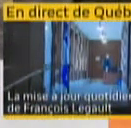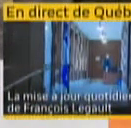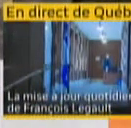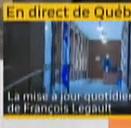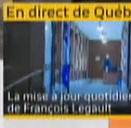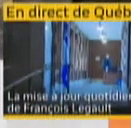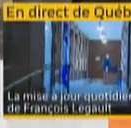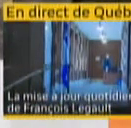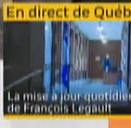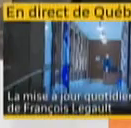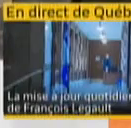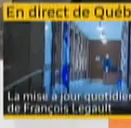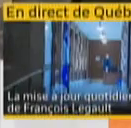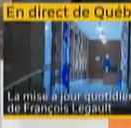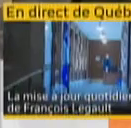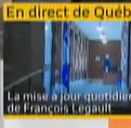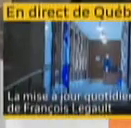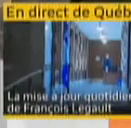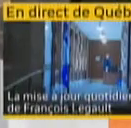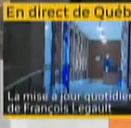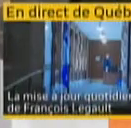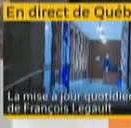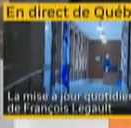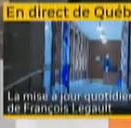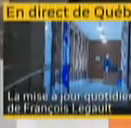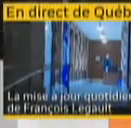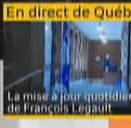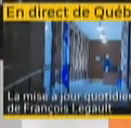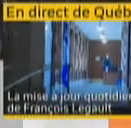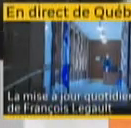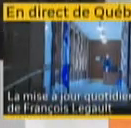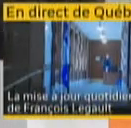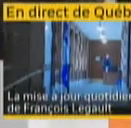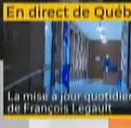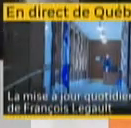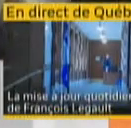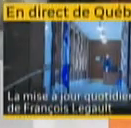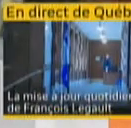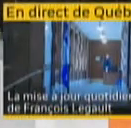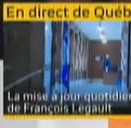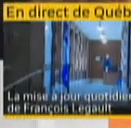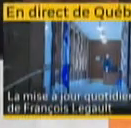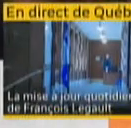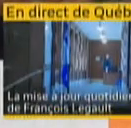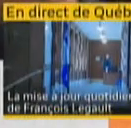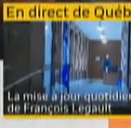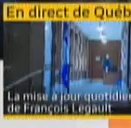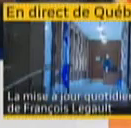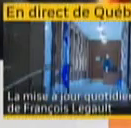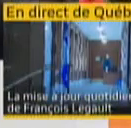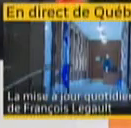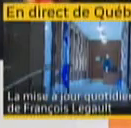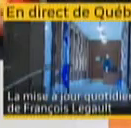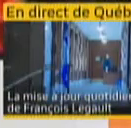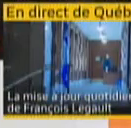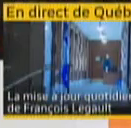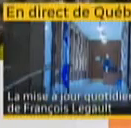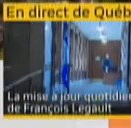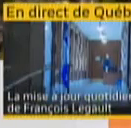différente. Je crois qu'au niveau du Québec, même si on a mentionné le nom d'immunité collective, je crois qu'on pense pas qu'on va atteindre